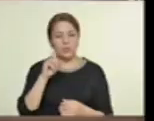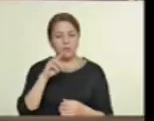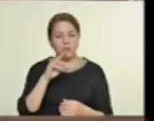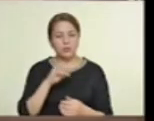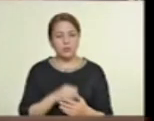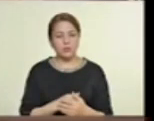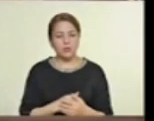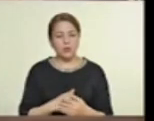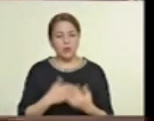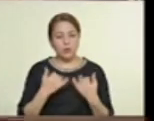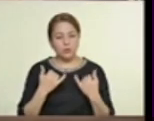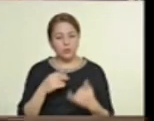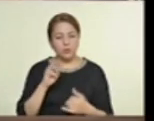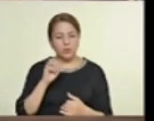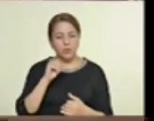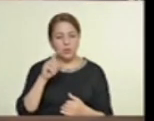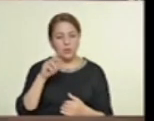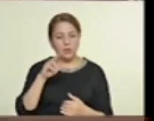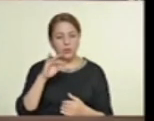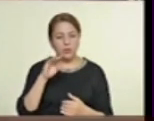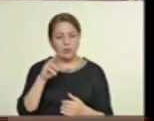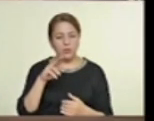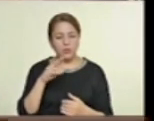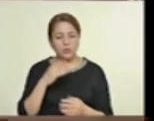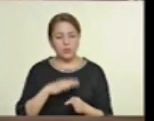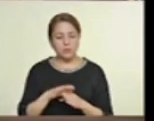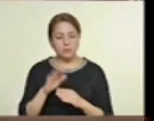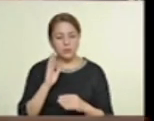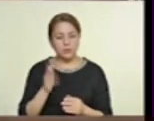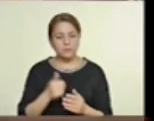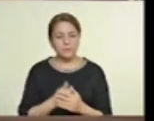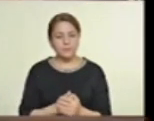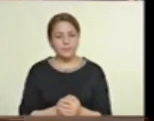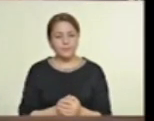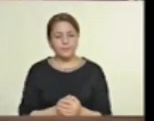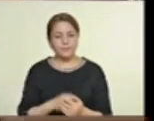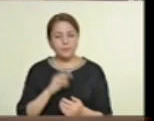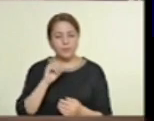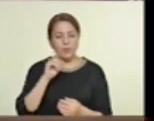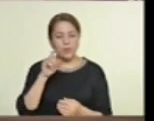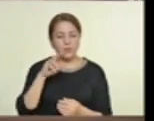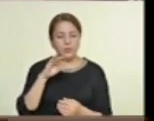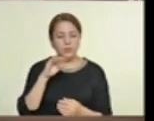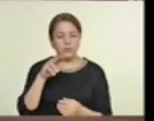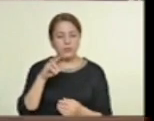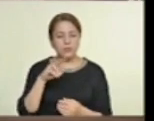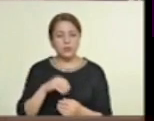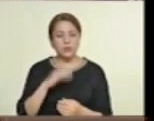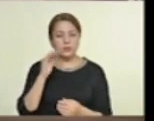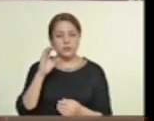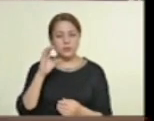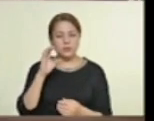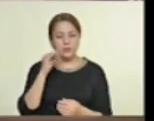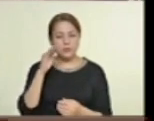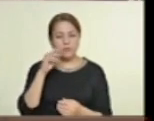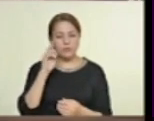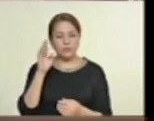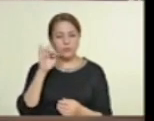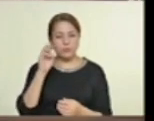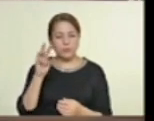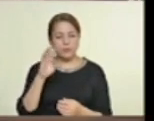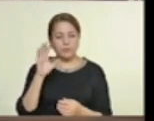qarating. Endi tahlil jarayoniga e'tiboringizni qarating. Tahlil jarayonida biz sof ko'makchilar